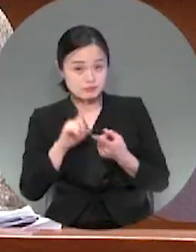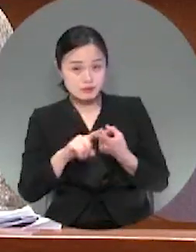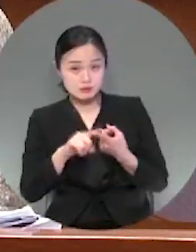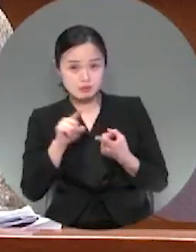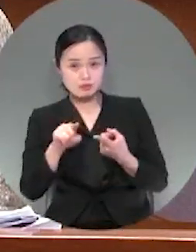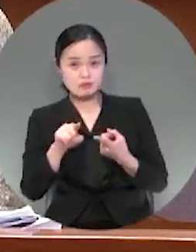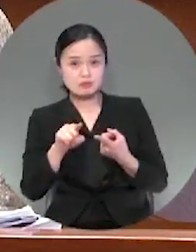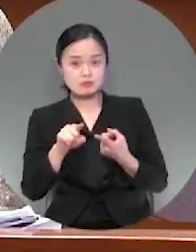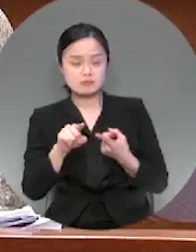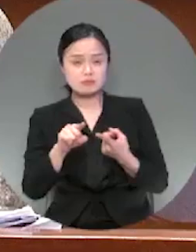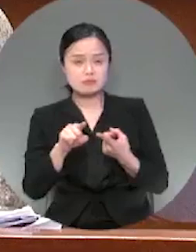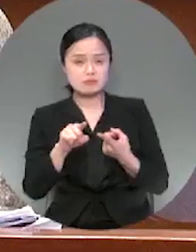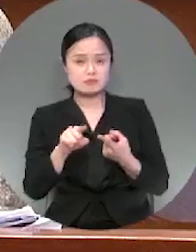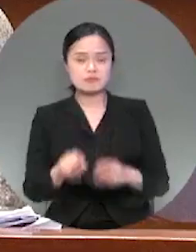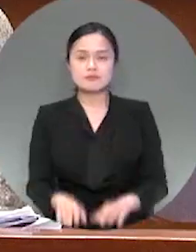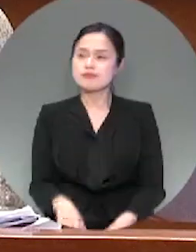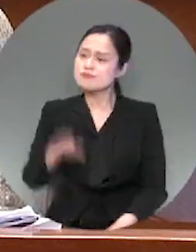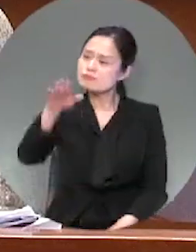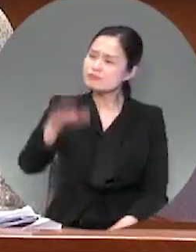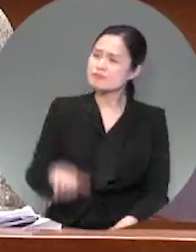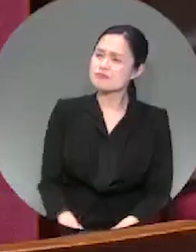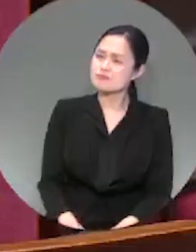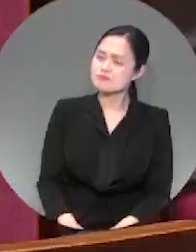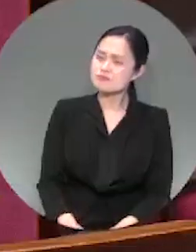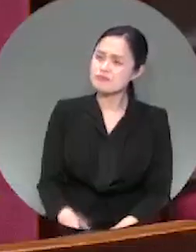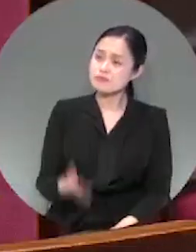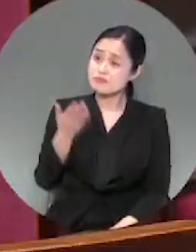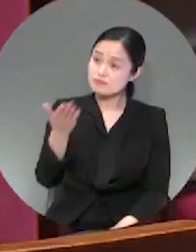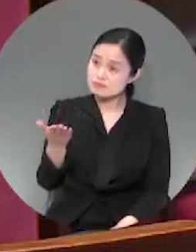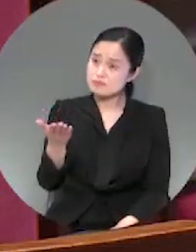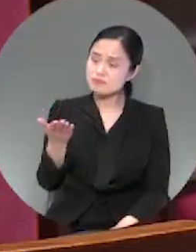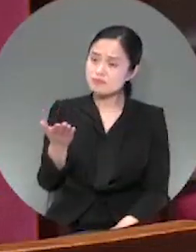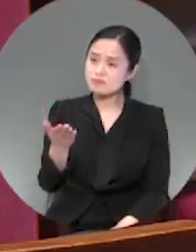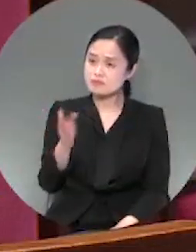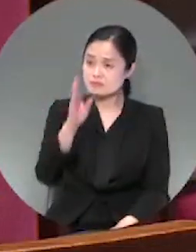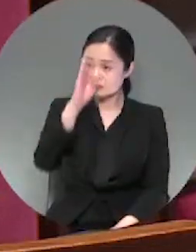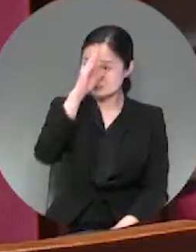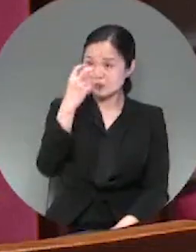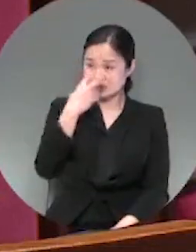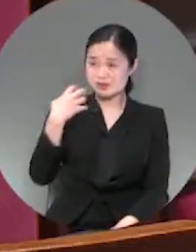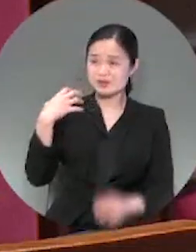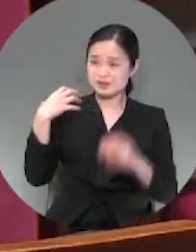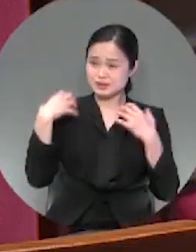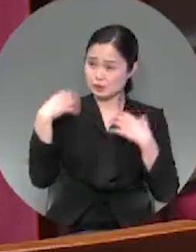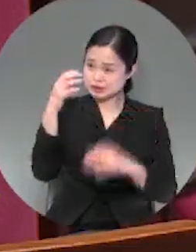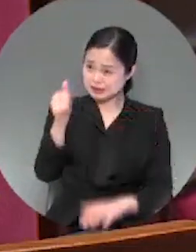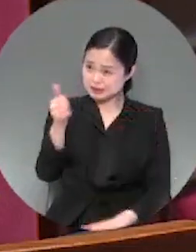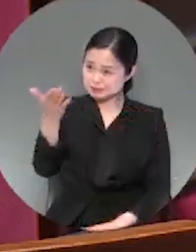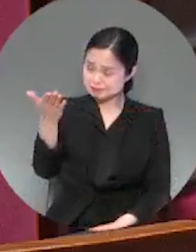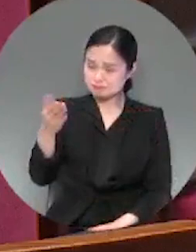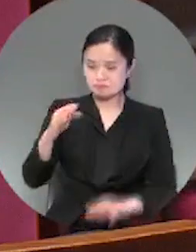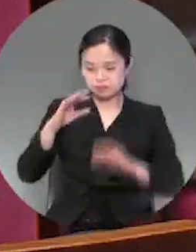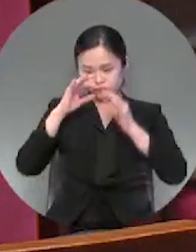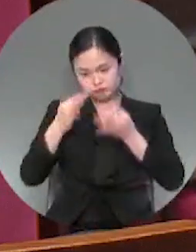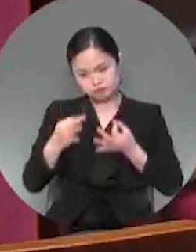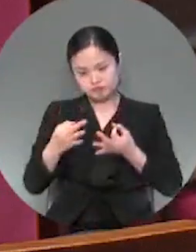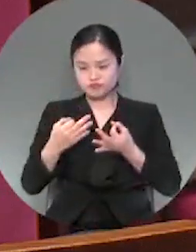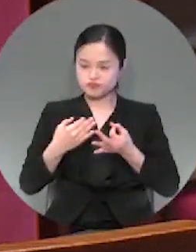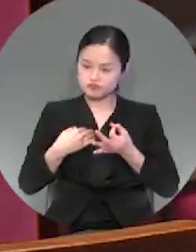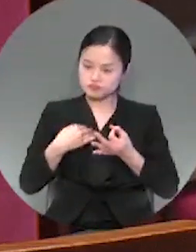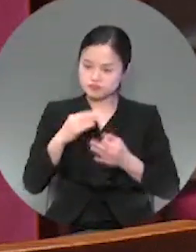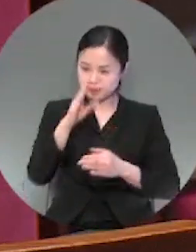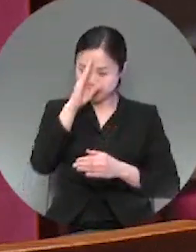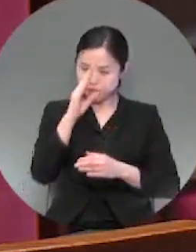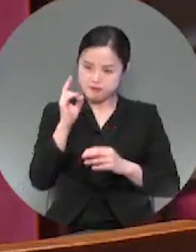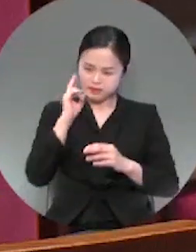판단을 할 수. 그러니까 그거를 청장님은 판단해서 가능하게 하실지 모르지만 일반 환자 입장에서